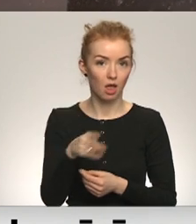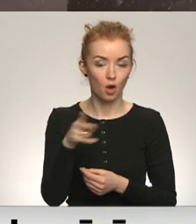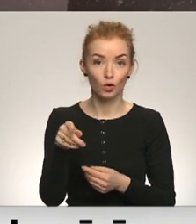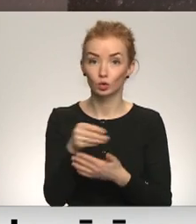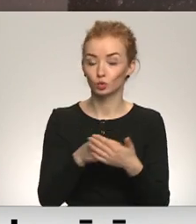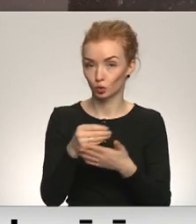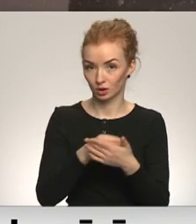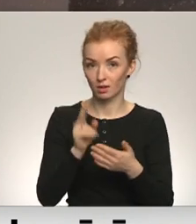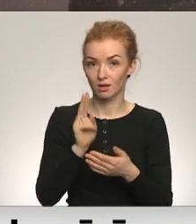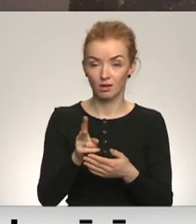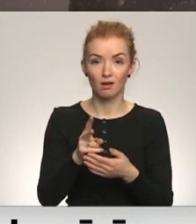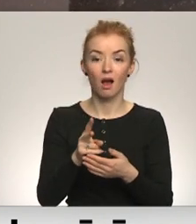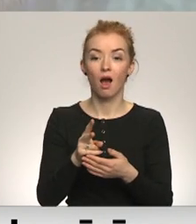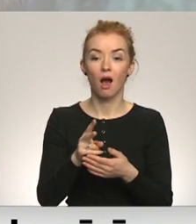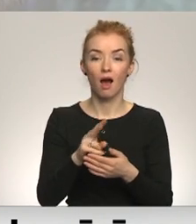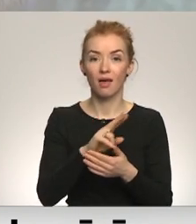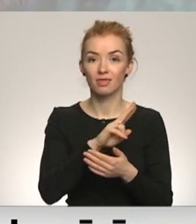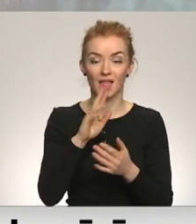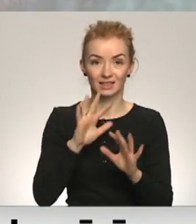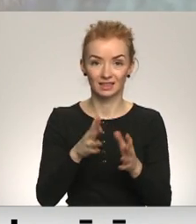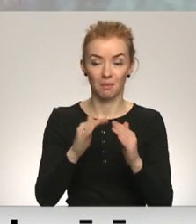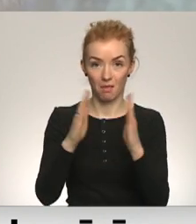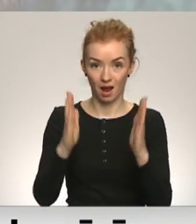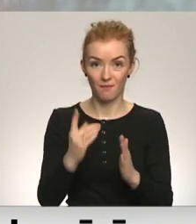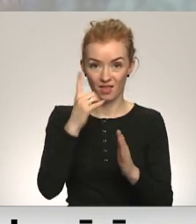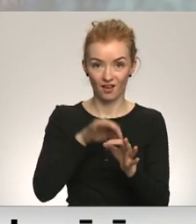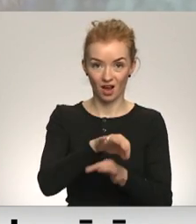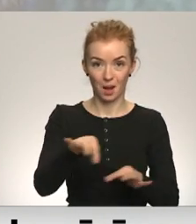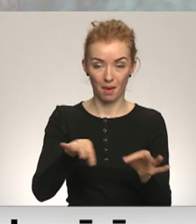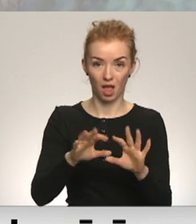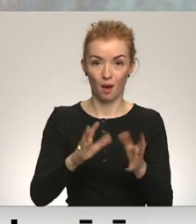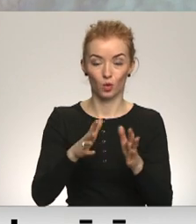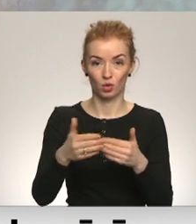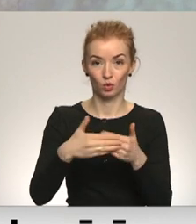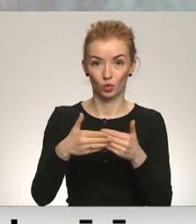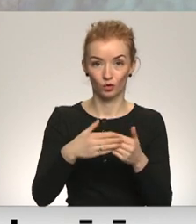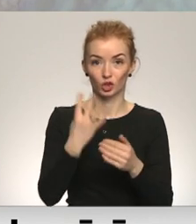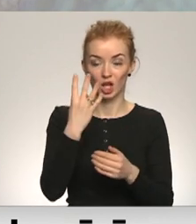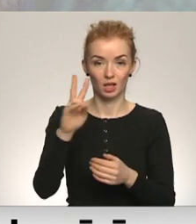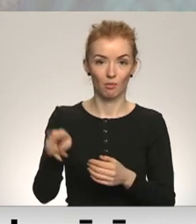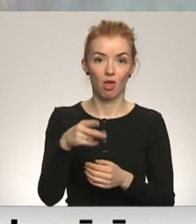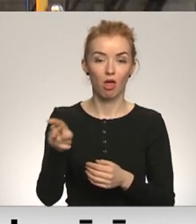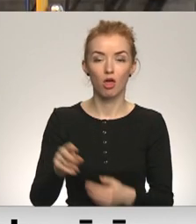Tas nozīmē, ka nesiltinātām mājām par vienu kvadrātmetru maksa par apkuri tuvosies 4 eiro.